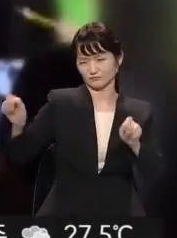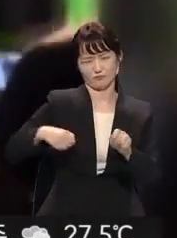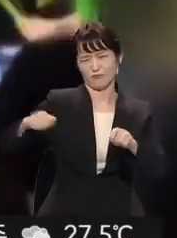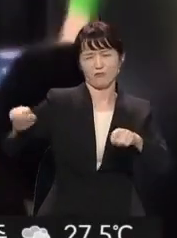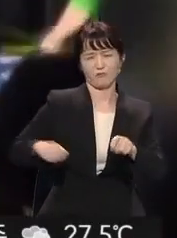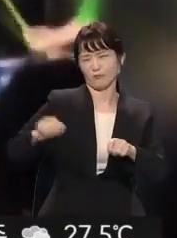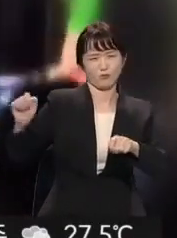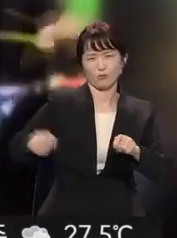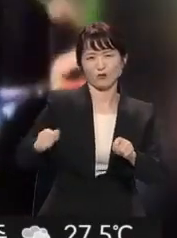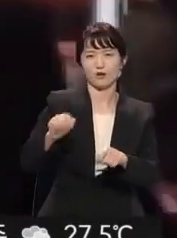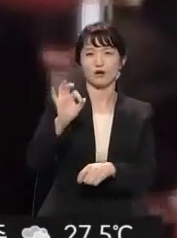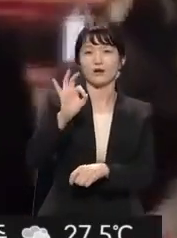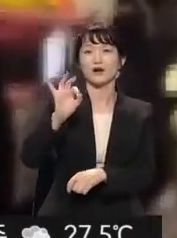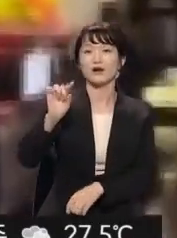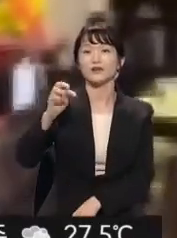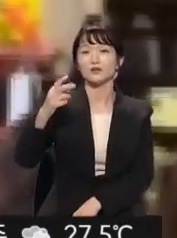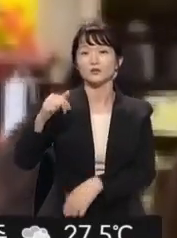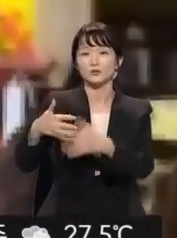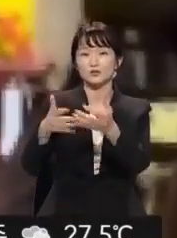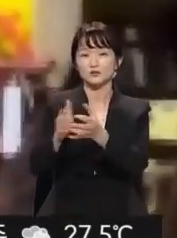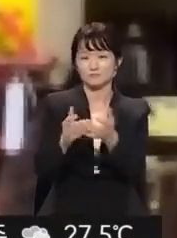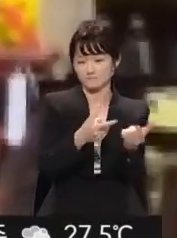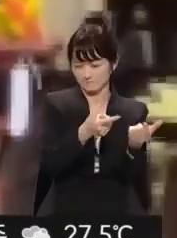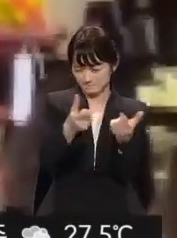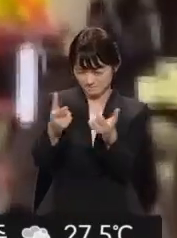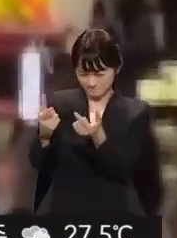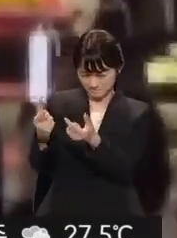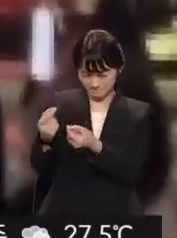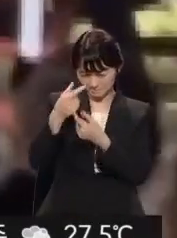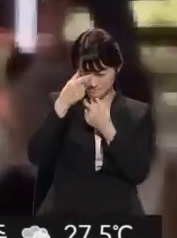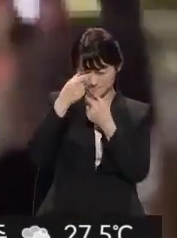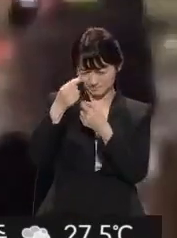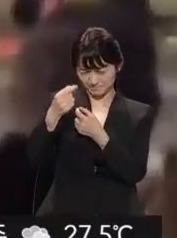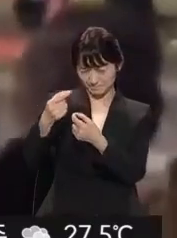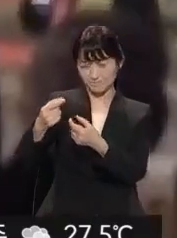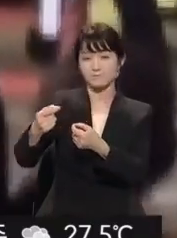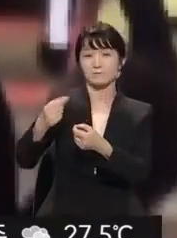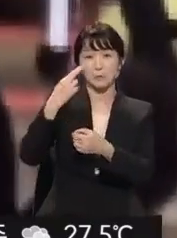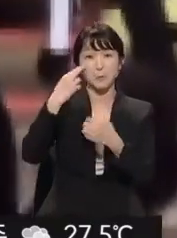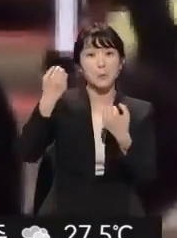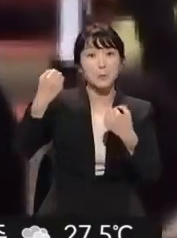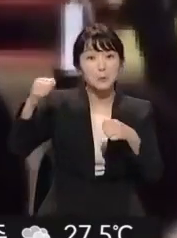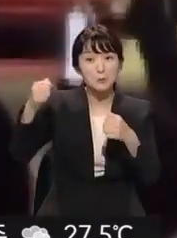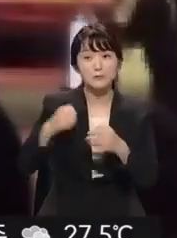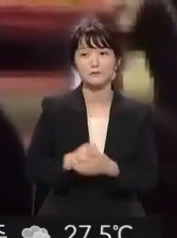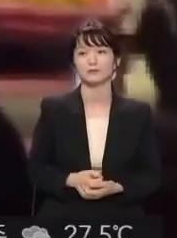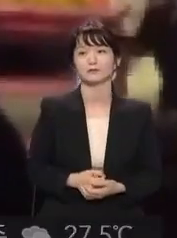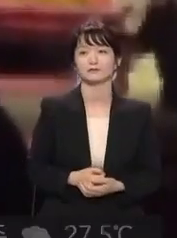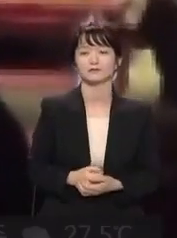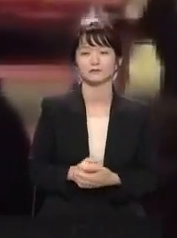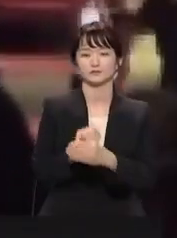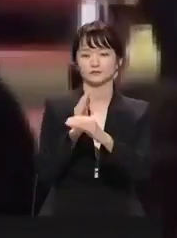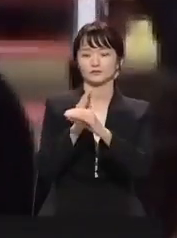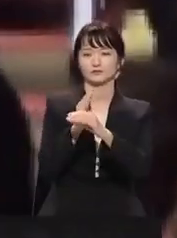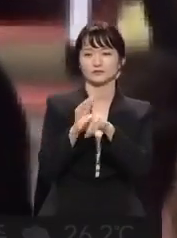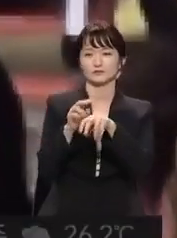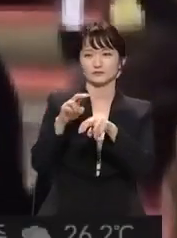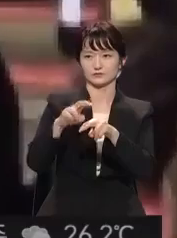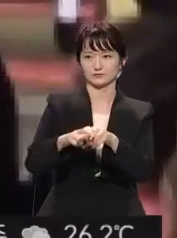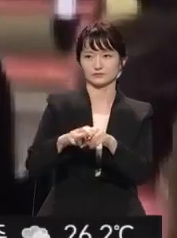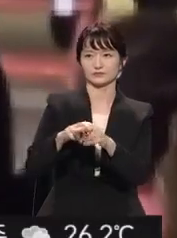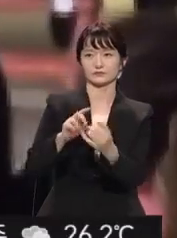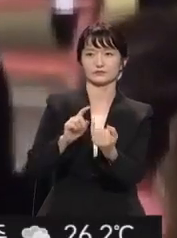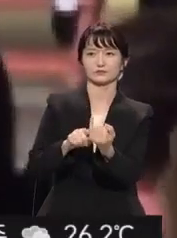마치 아이돌 그룹의 칼 군무를 보듯 아싸 가오리. 자, 흐트러짐 하나 없는데요. 자, 중심에서 장구를 치고 있는 저 한복 곱게